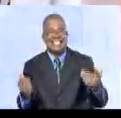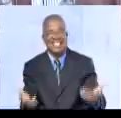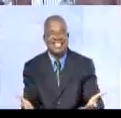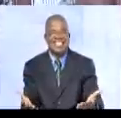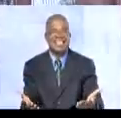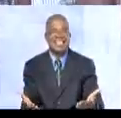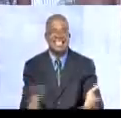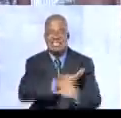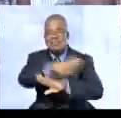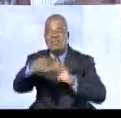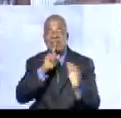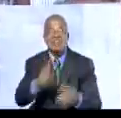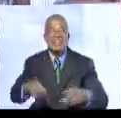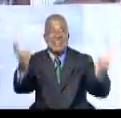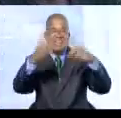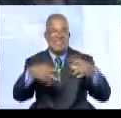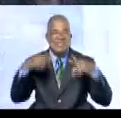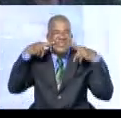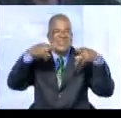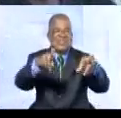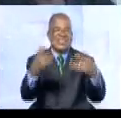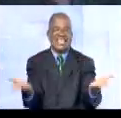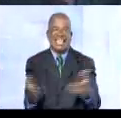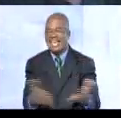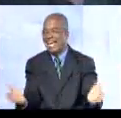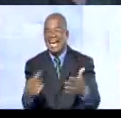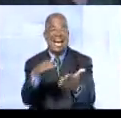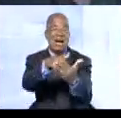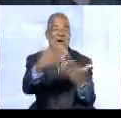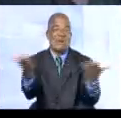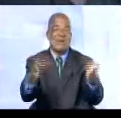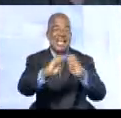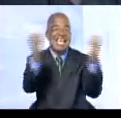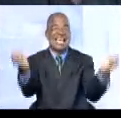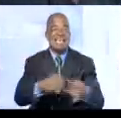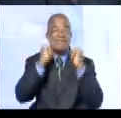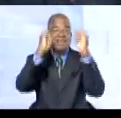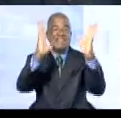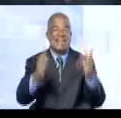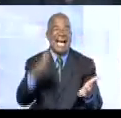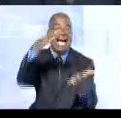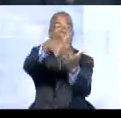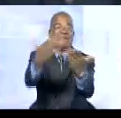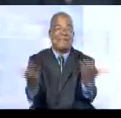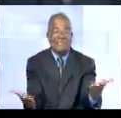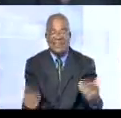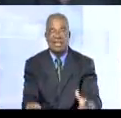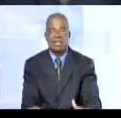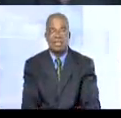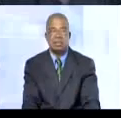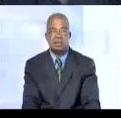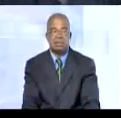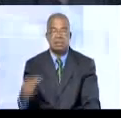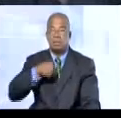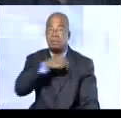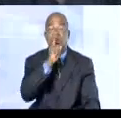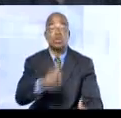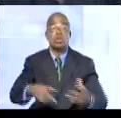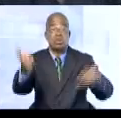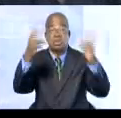presse et surtout au public. C'est déjà bon de pouvoir venir soutenir nos joueurs à l'entraînement d'abord et